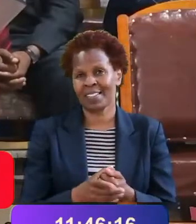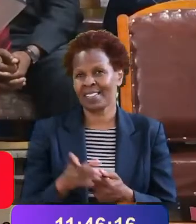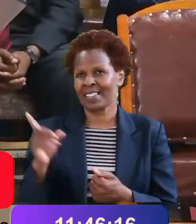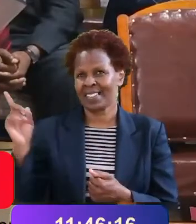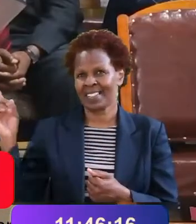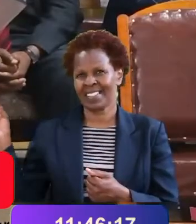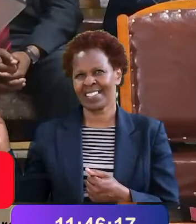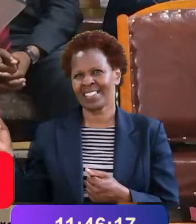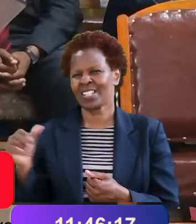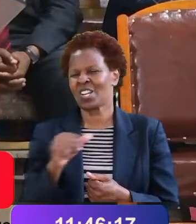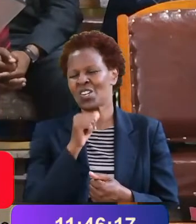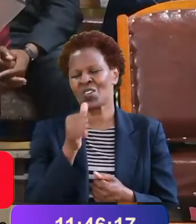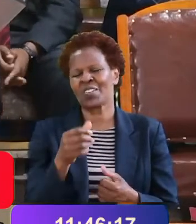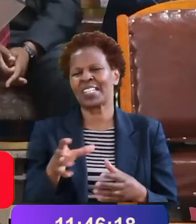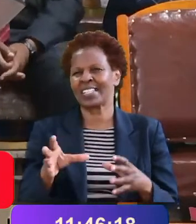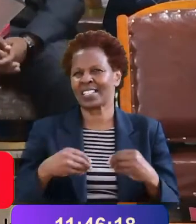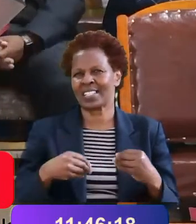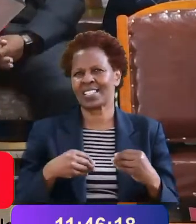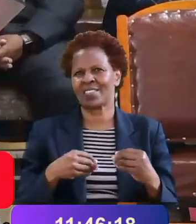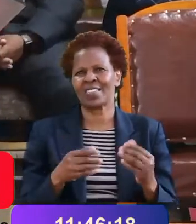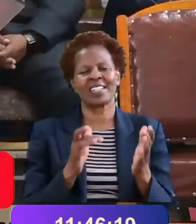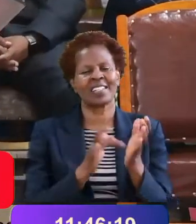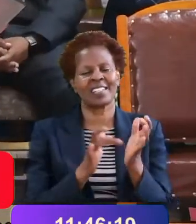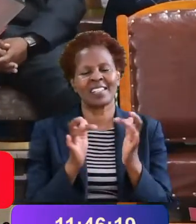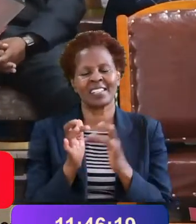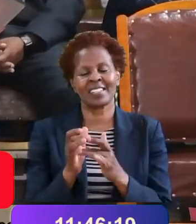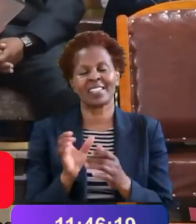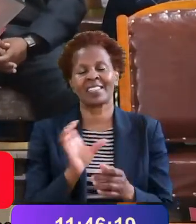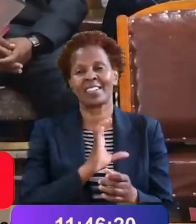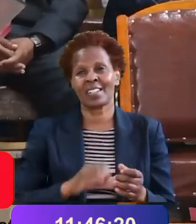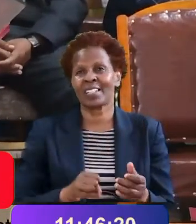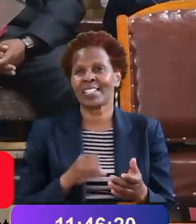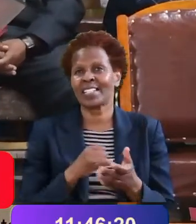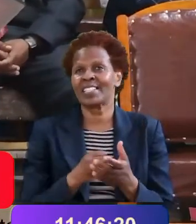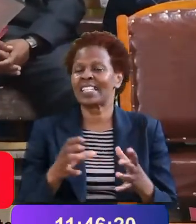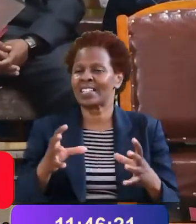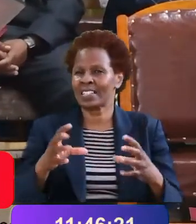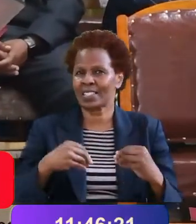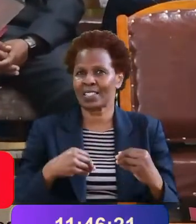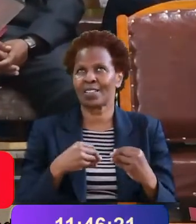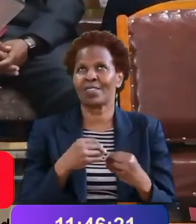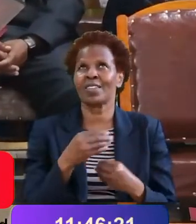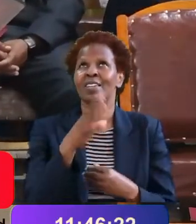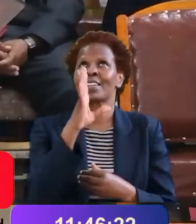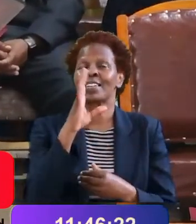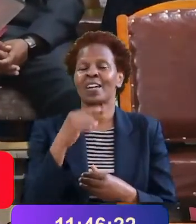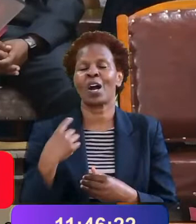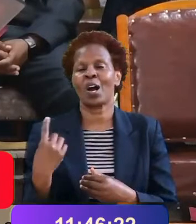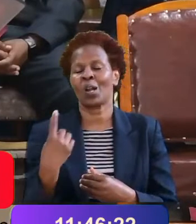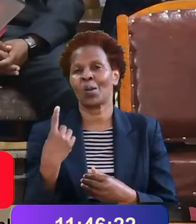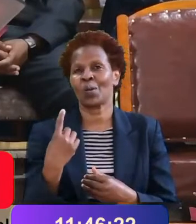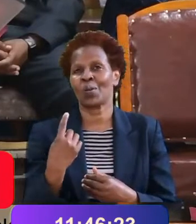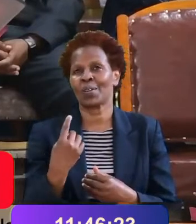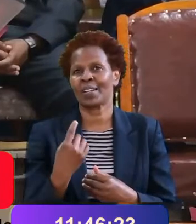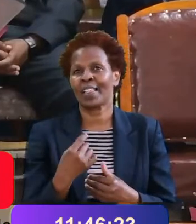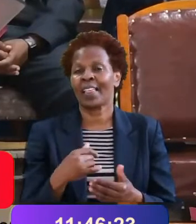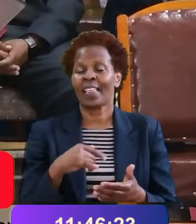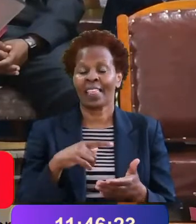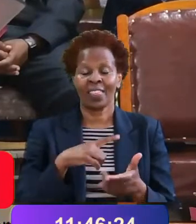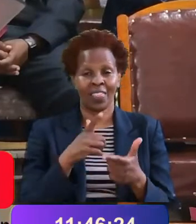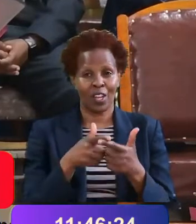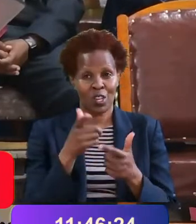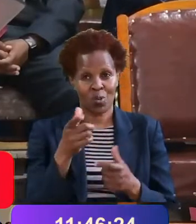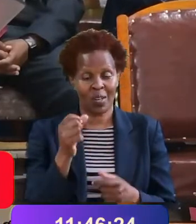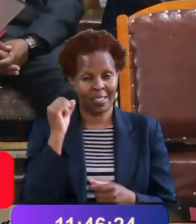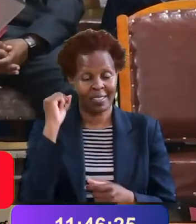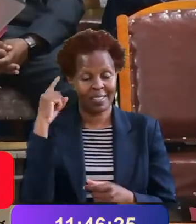Hii sio kumreceive Bwana, ni kumpokea yeye mwenyewe. Tukimpokea then this make a lot of, it makes a lot of